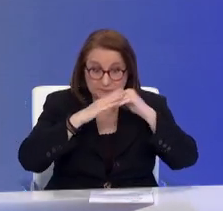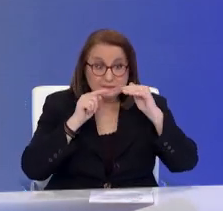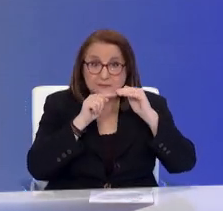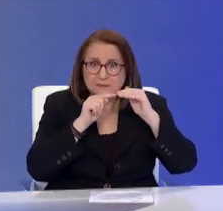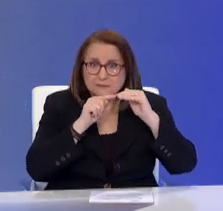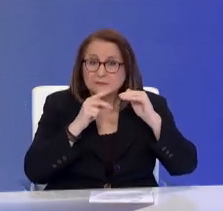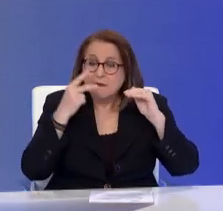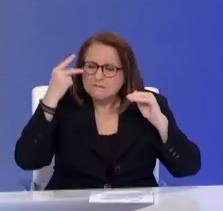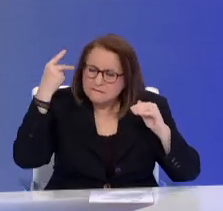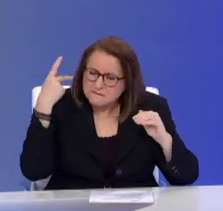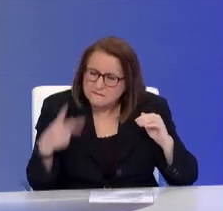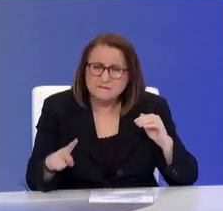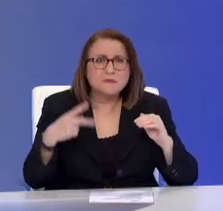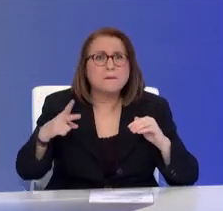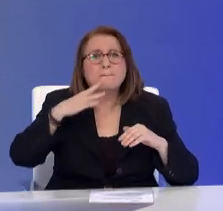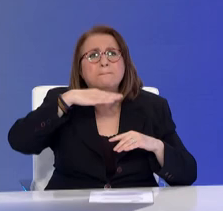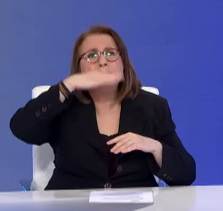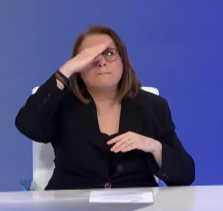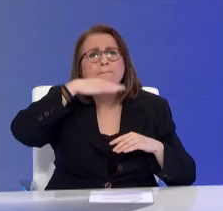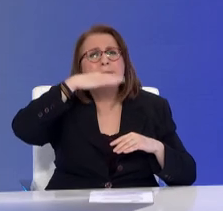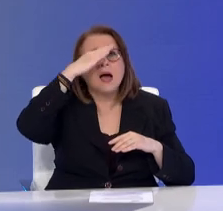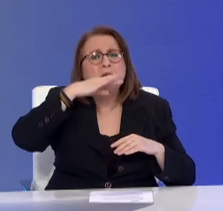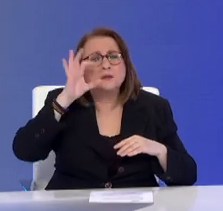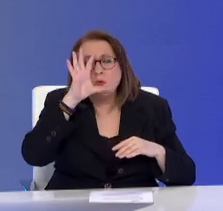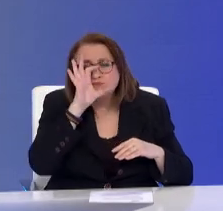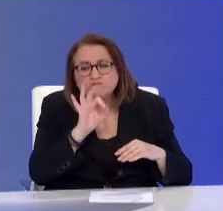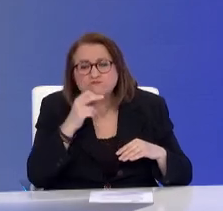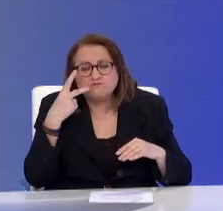Χρησιμοποιήσαμε λοιπόν τα